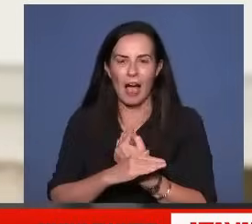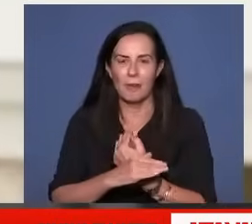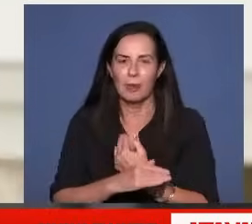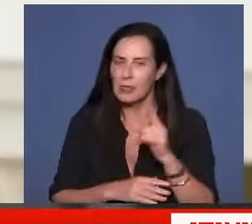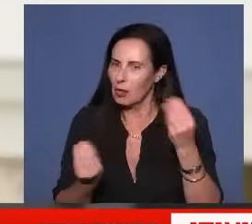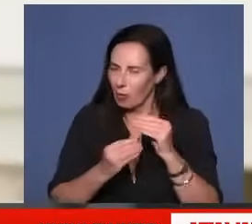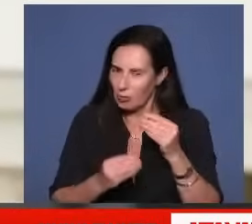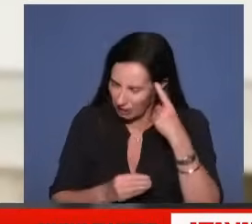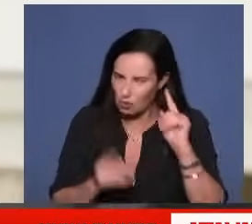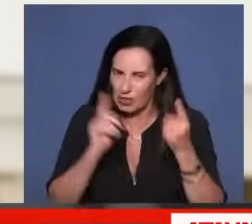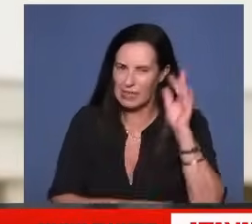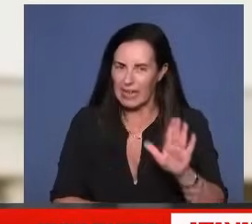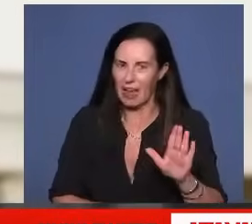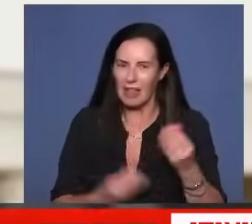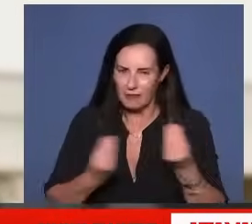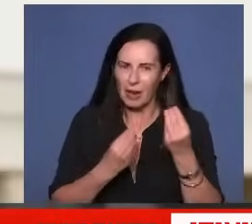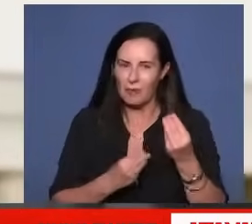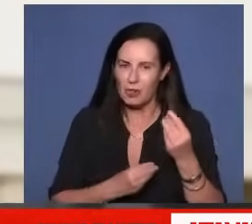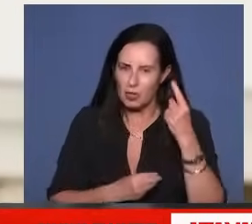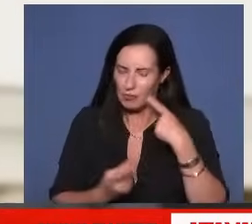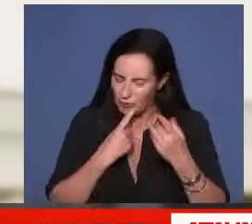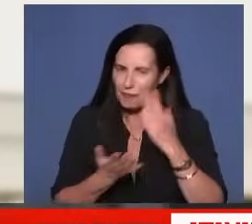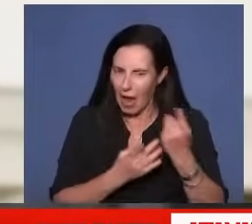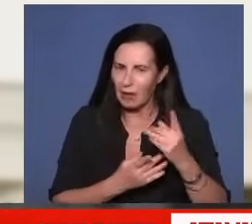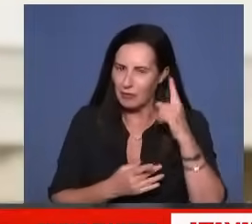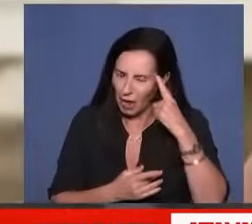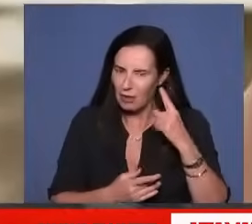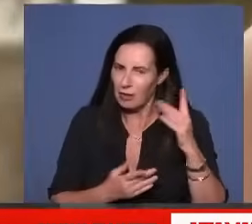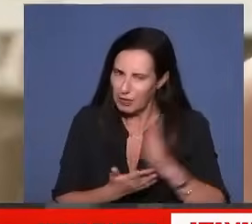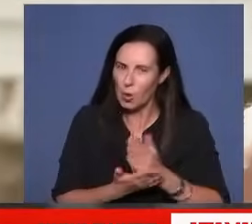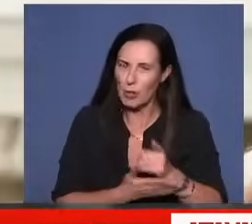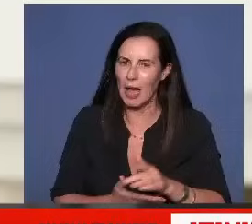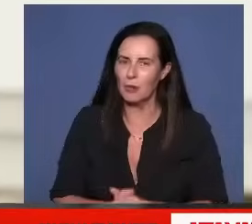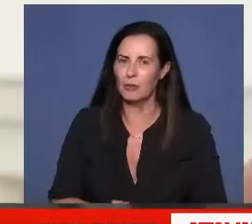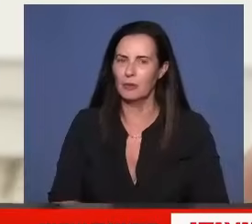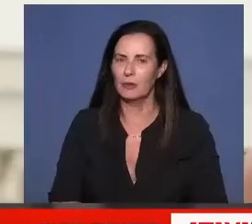דברים שלא ידענו שיקרו, זה דברים שהיו, ודיברנו עליהם, וידענו, והתכוננו.